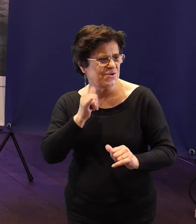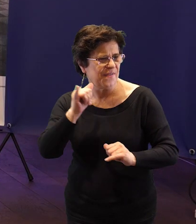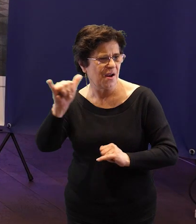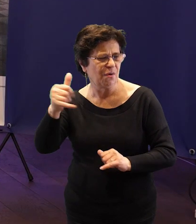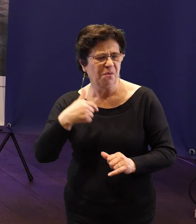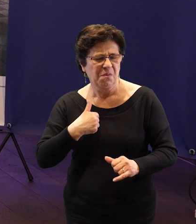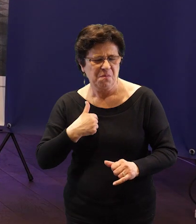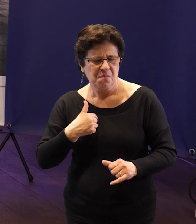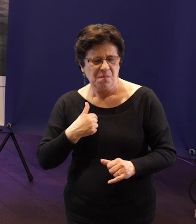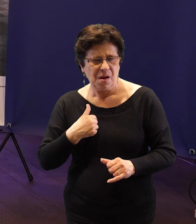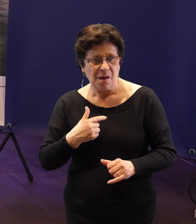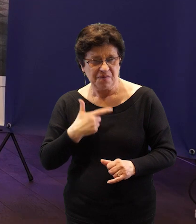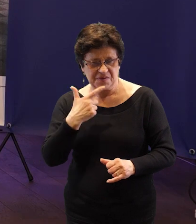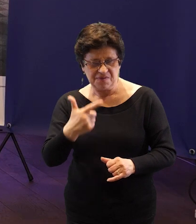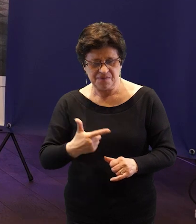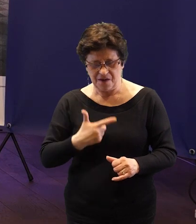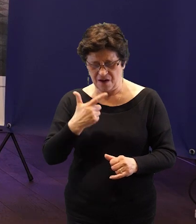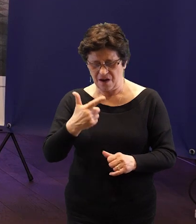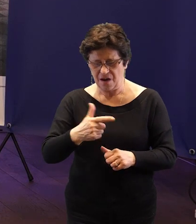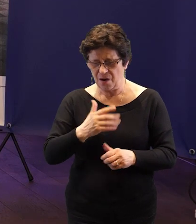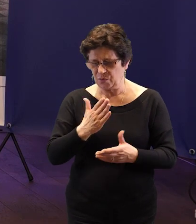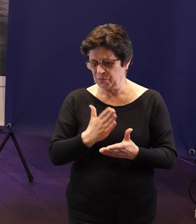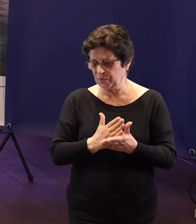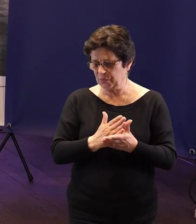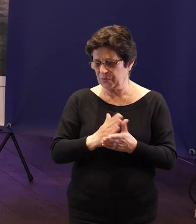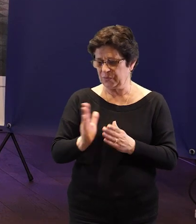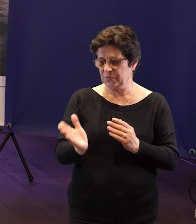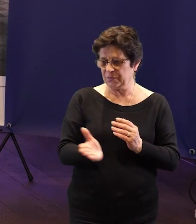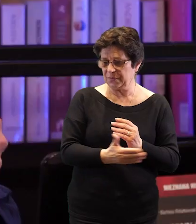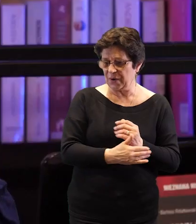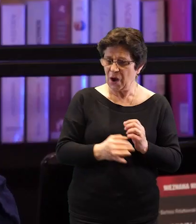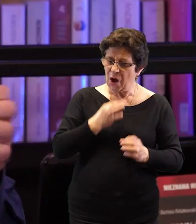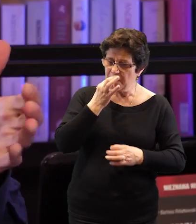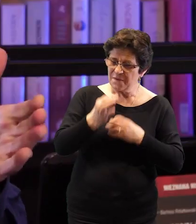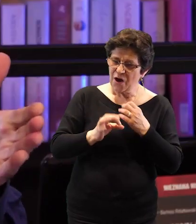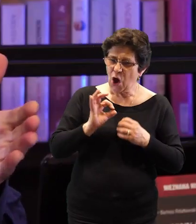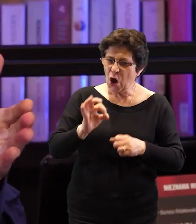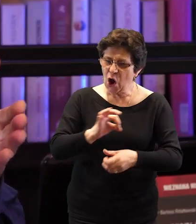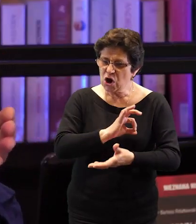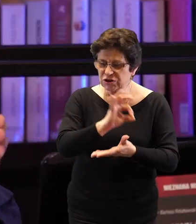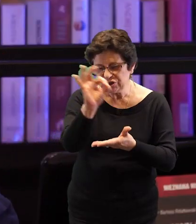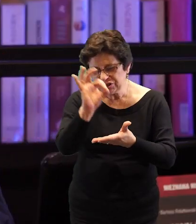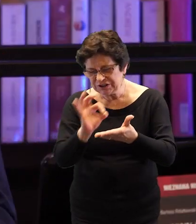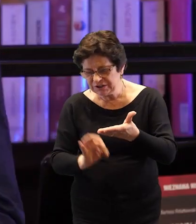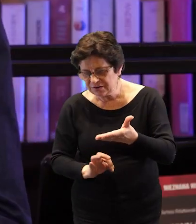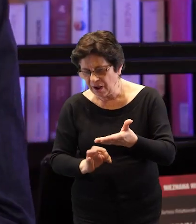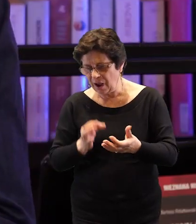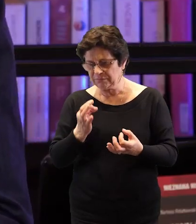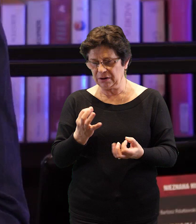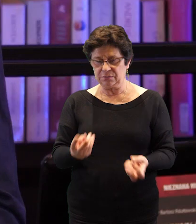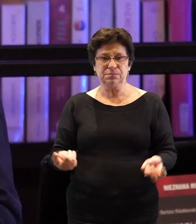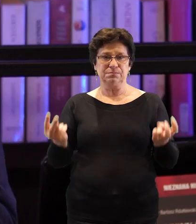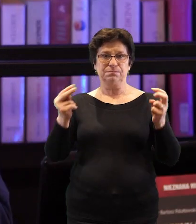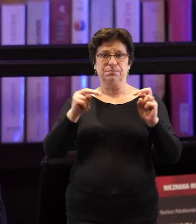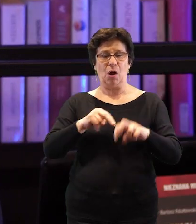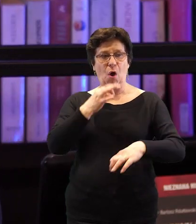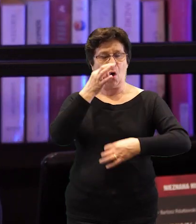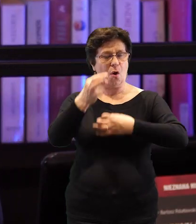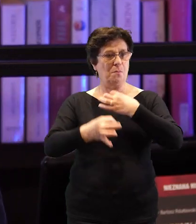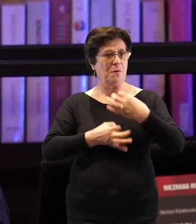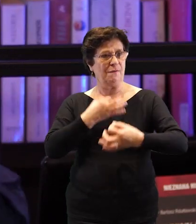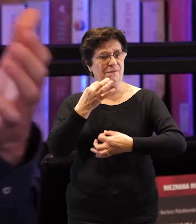Po dwóch latach nagle opowieść o szkicach i o jakichś tam wstępnych projektach nagle staje się